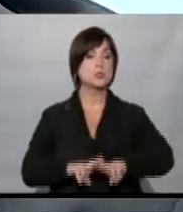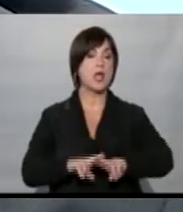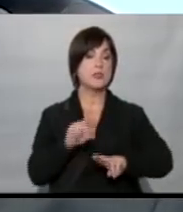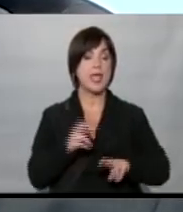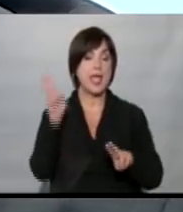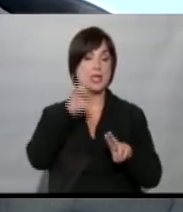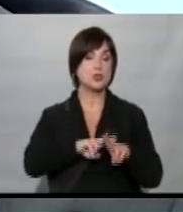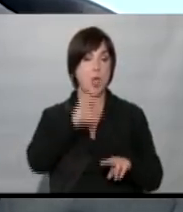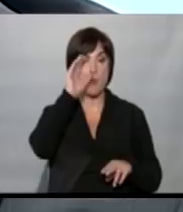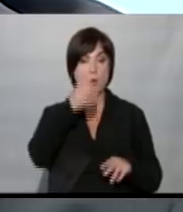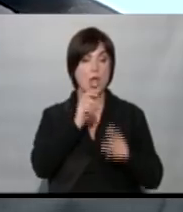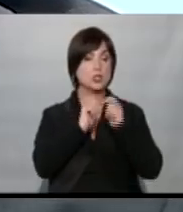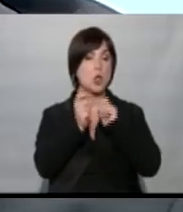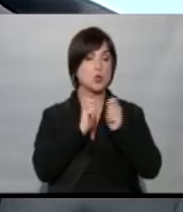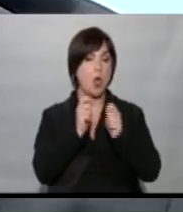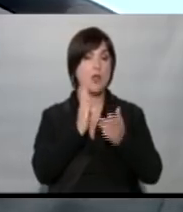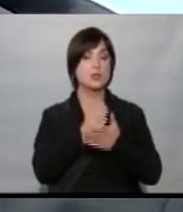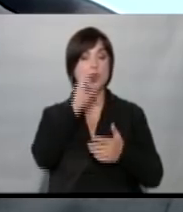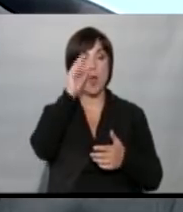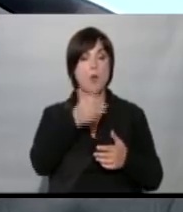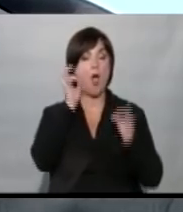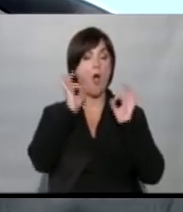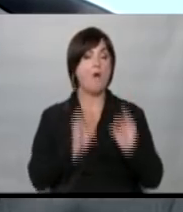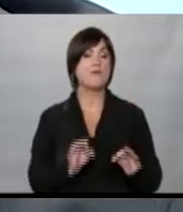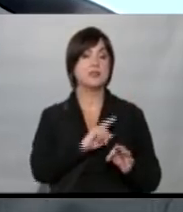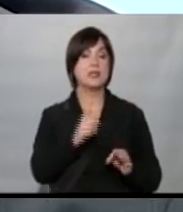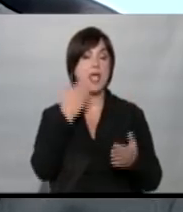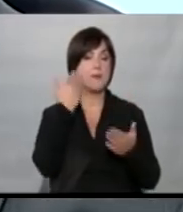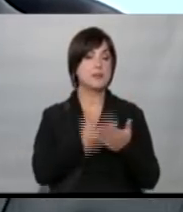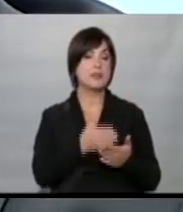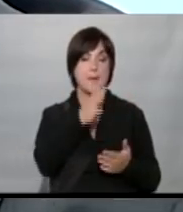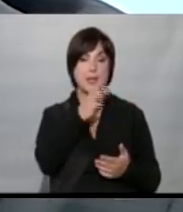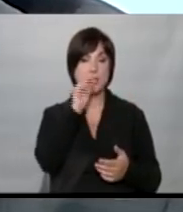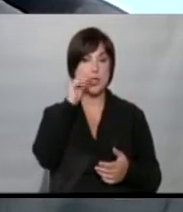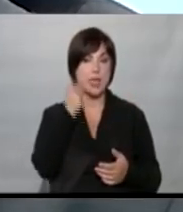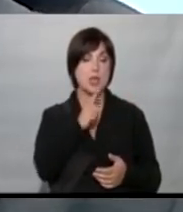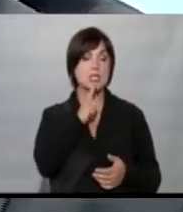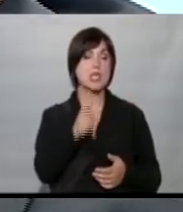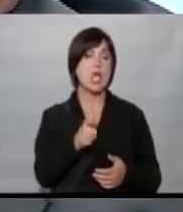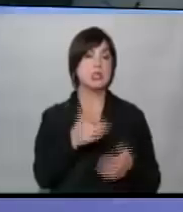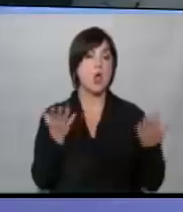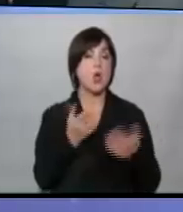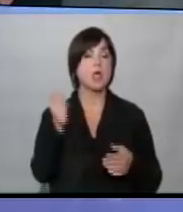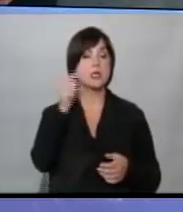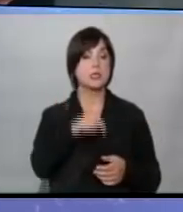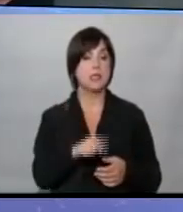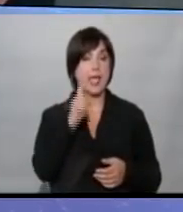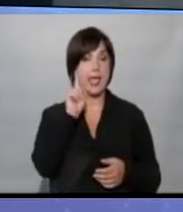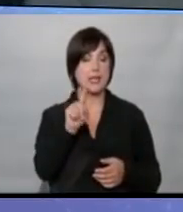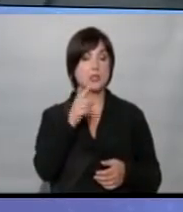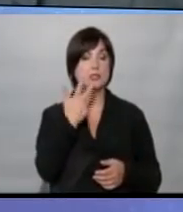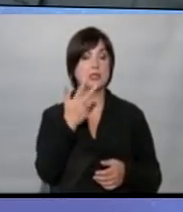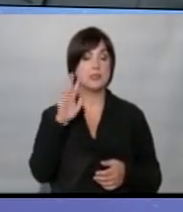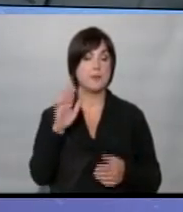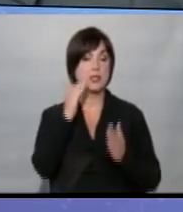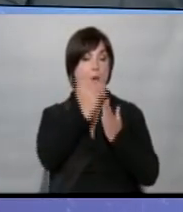е решен со бугарскиот договор, бидејќи Бугарија официјално не признава македонски народ и јазик. Кога ќе дојди едно од